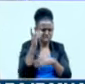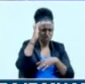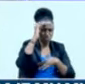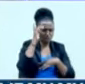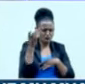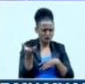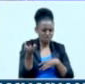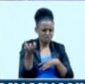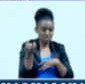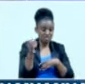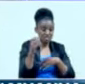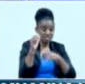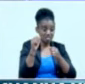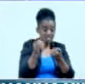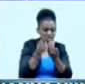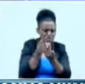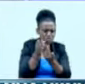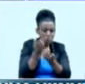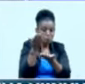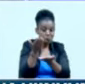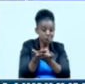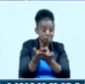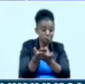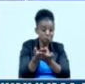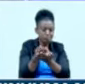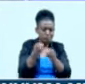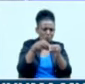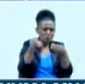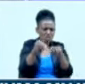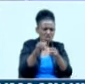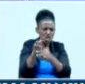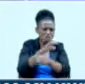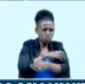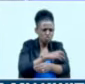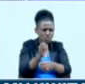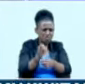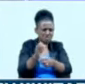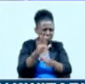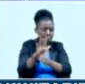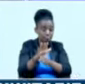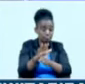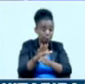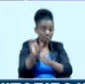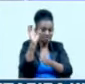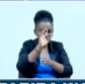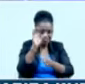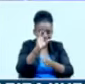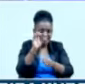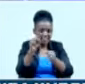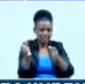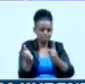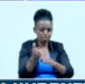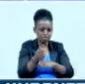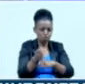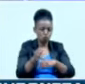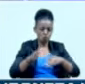ndwara. Kumuvura ni ibintu byasabaga bikoresho amikoro menshi kandi yarashakishijwe aranaboneka